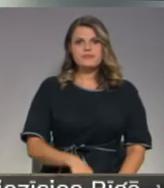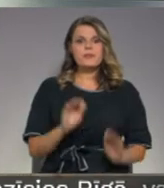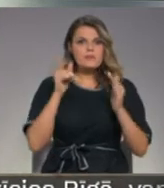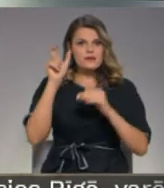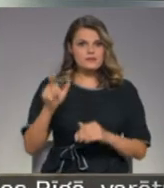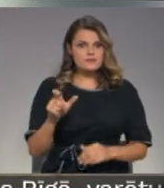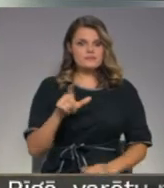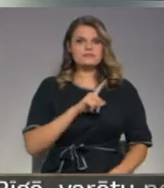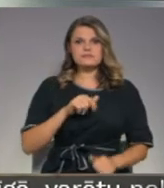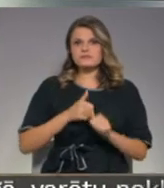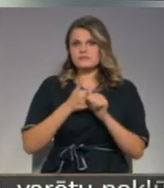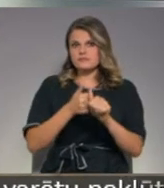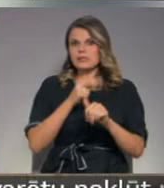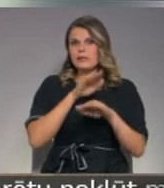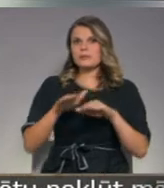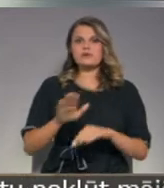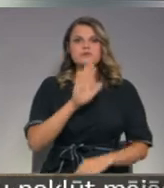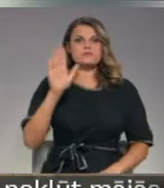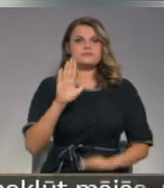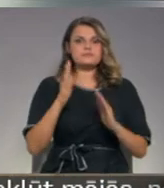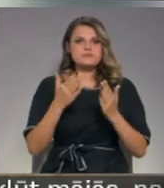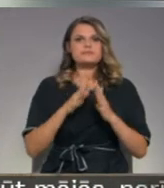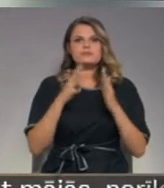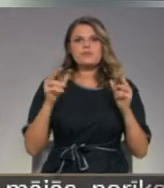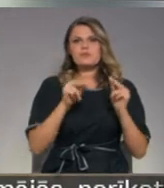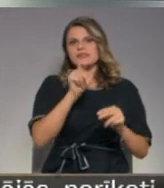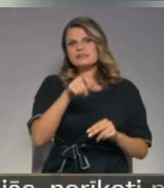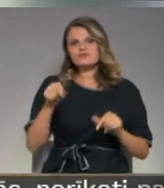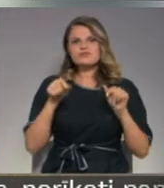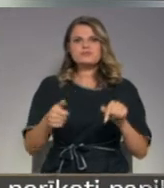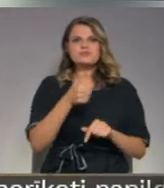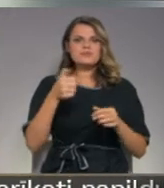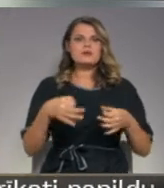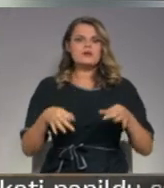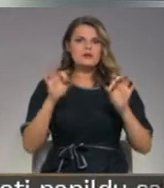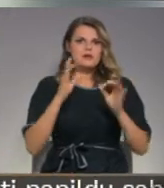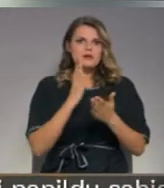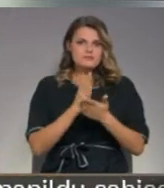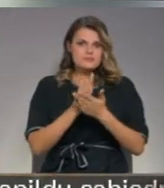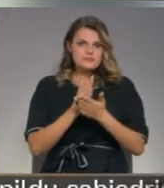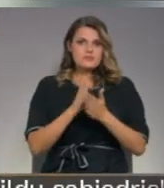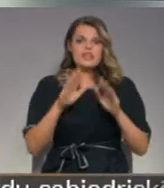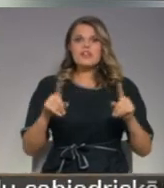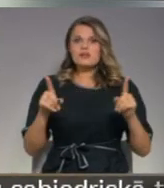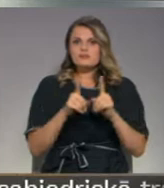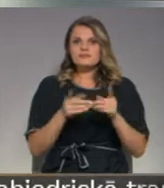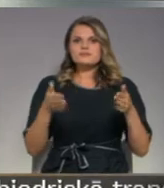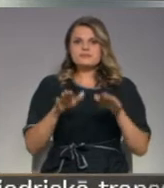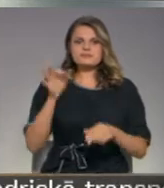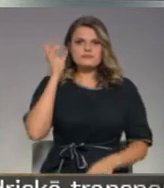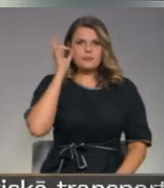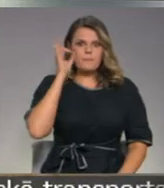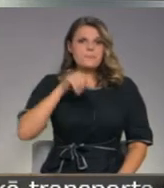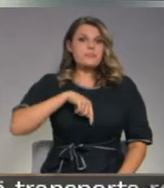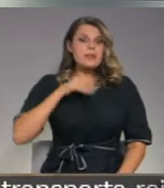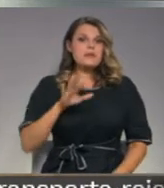Pavasts Francisks Latvijā pavadīs nepilnu dienu, bet daudziem ticīgiem šis ir gada svarīgākais notikums. Lai tikšanās